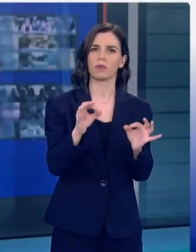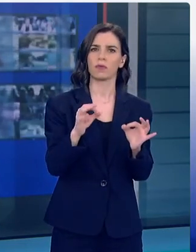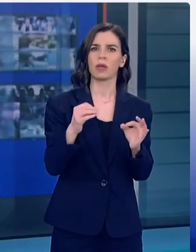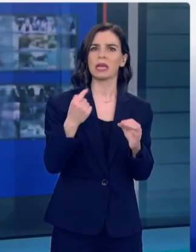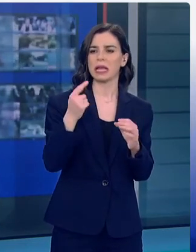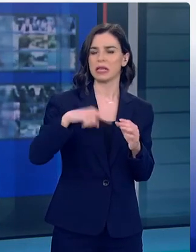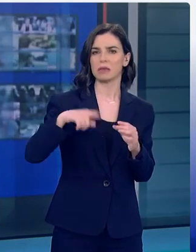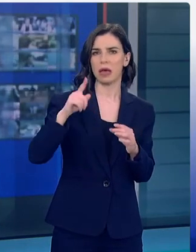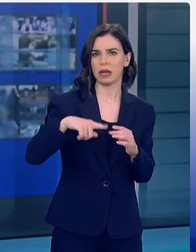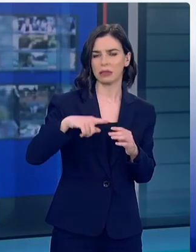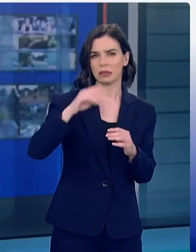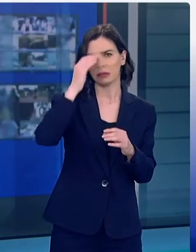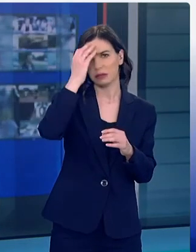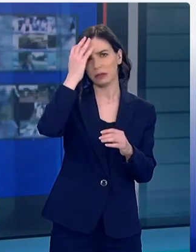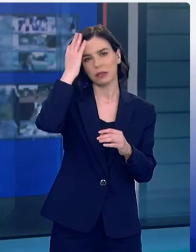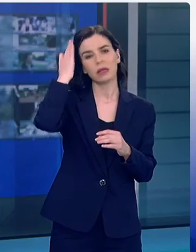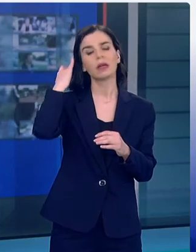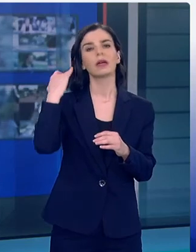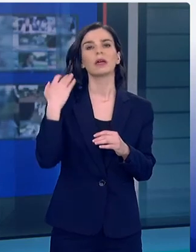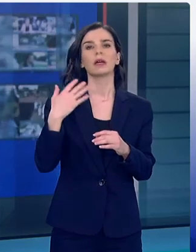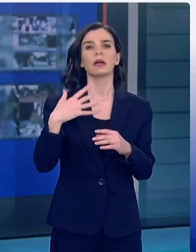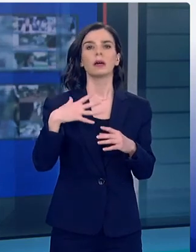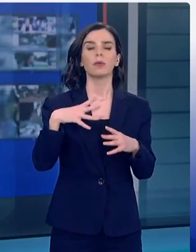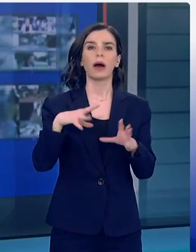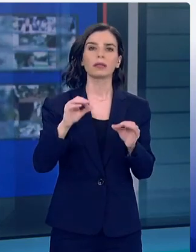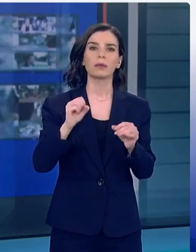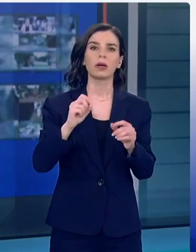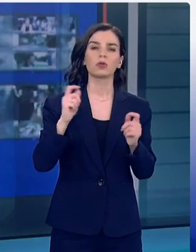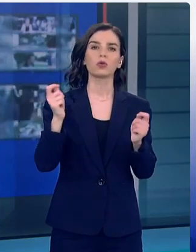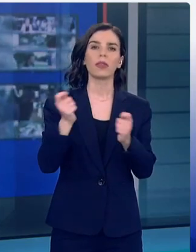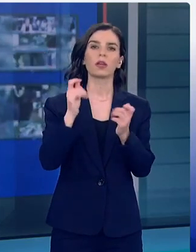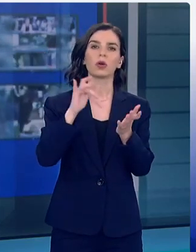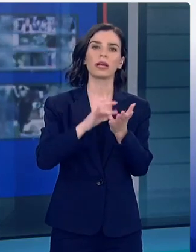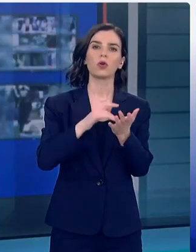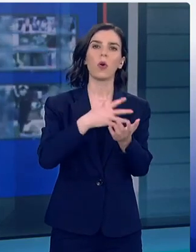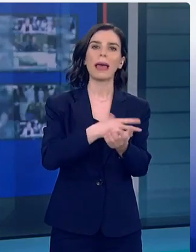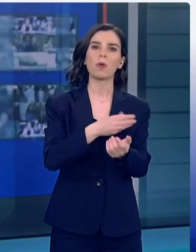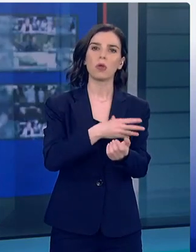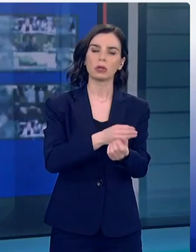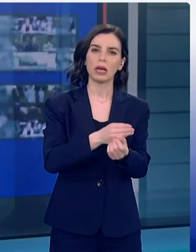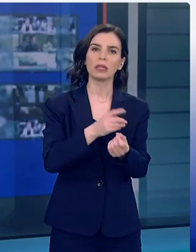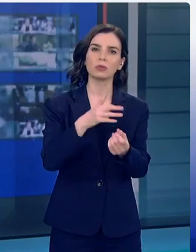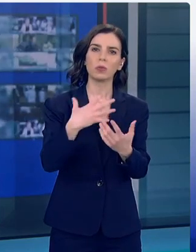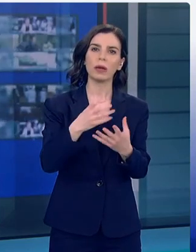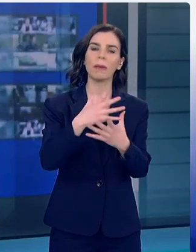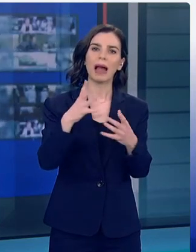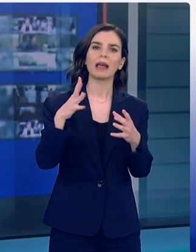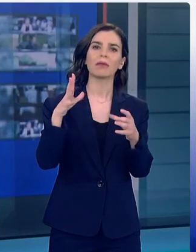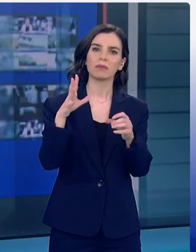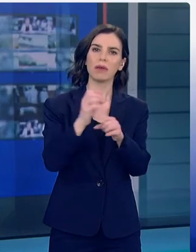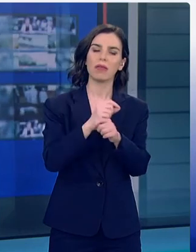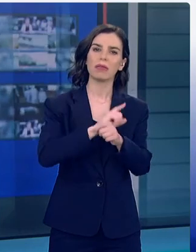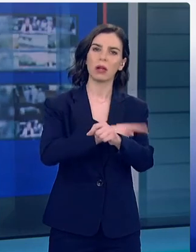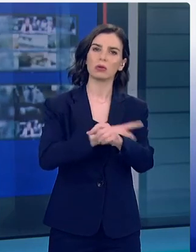και λίγες ημέρες που έχει μπει στη μάχη κατά του κορονοϊού το Εθνικό Κέντρο Ιμμουδοσίας, που έχει τεράστια παραγωγική δυνατότητα.